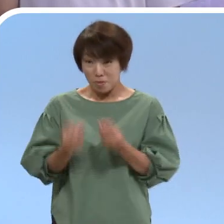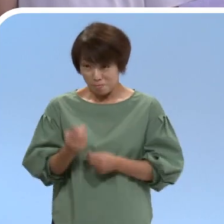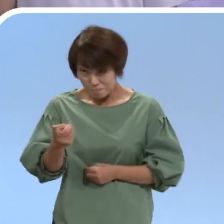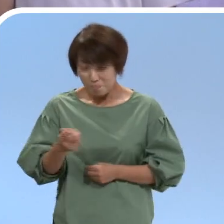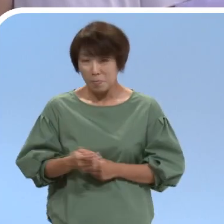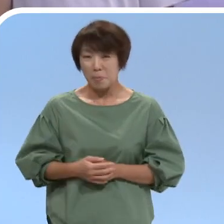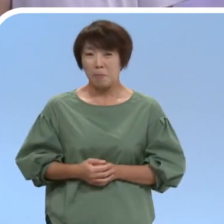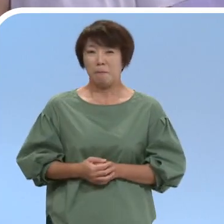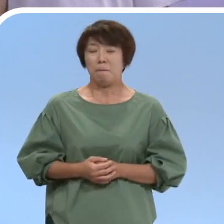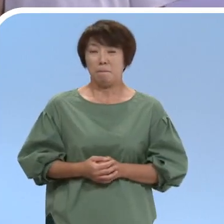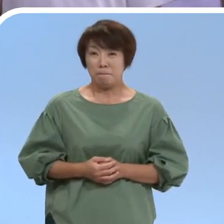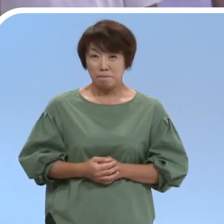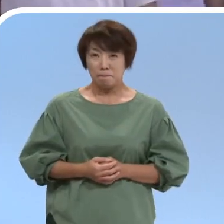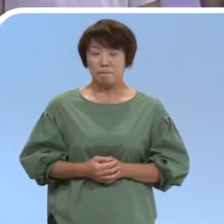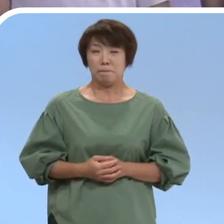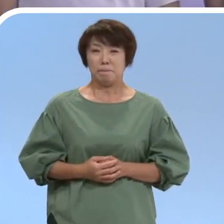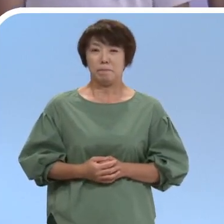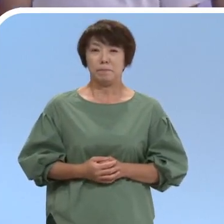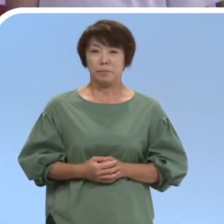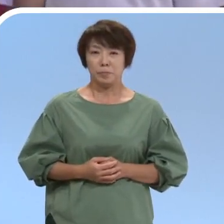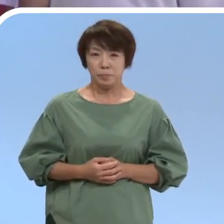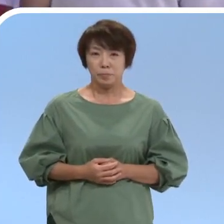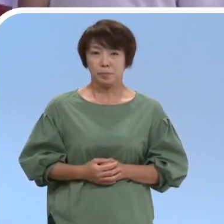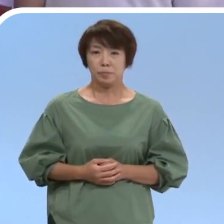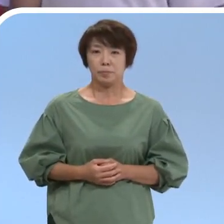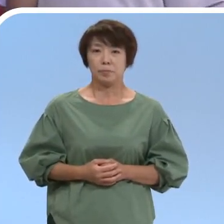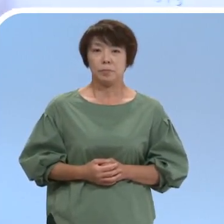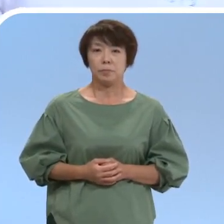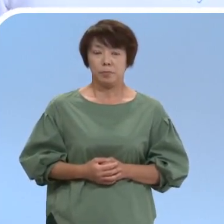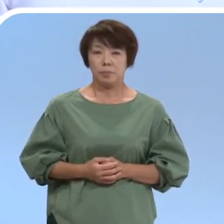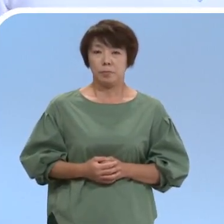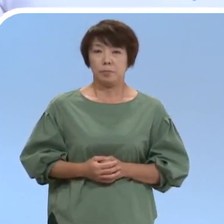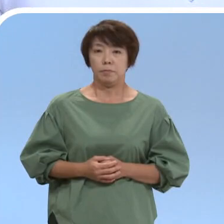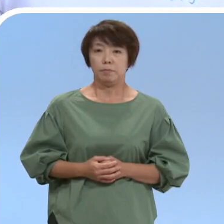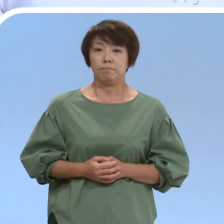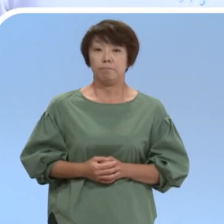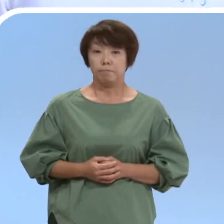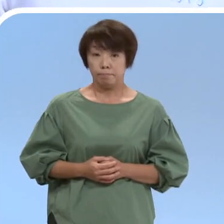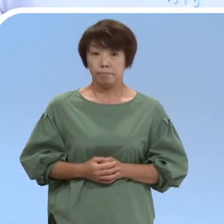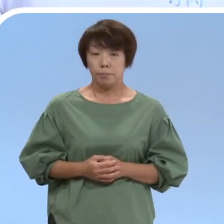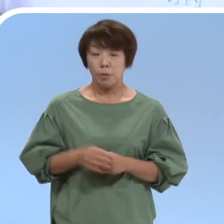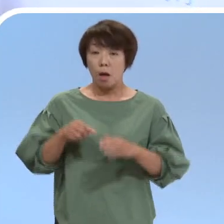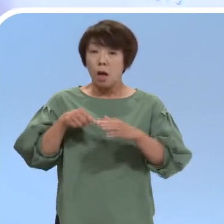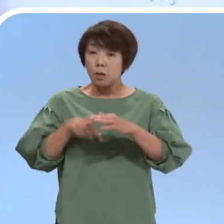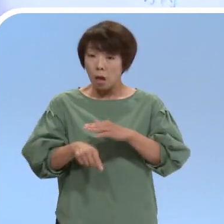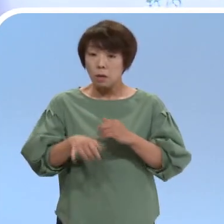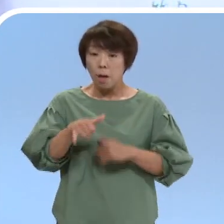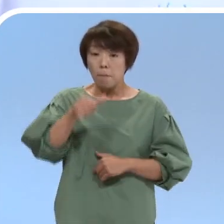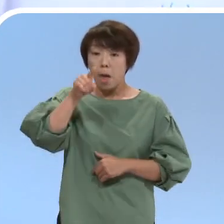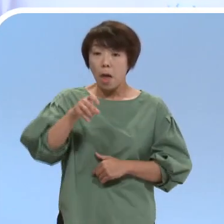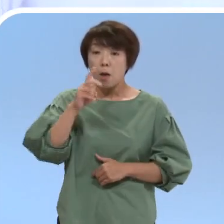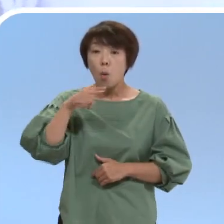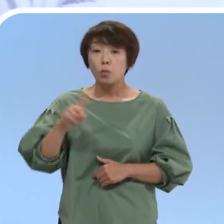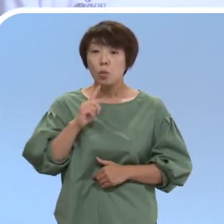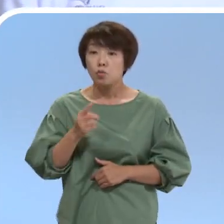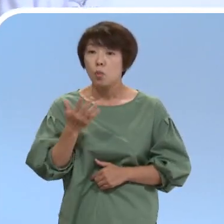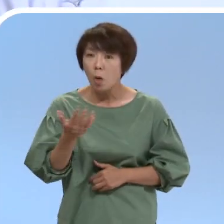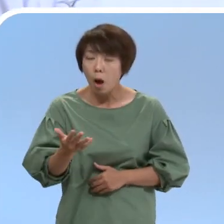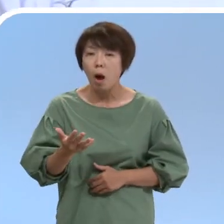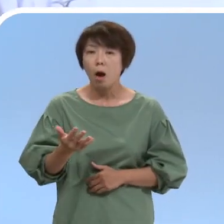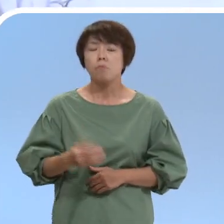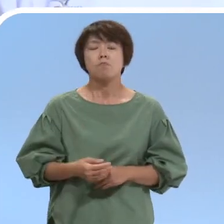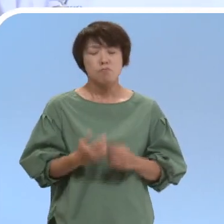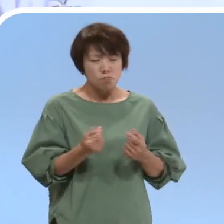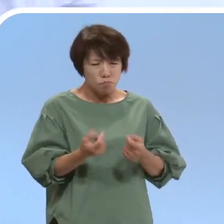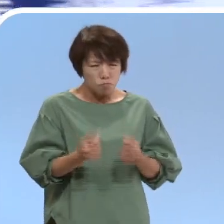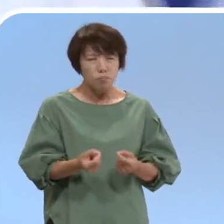仕込んでましたね。そんなもの思ってたんですか。はい、 じゃじゃん。ペーロンってなぜペーロンというでしょ